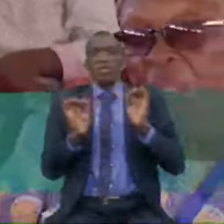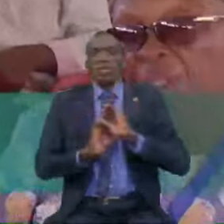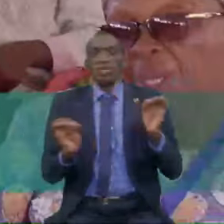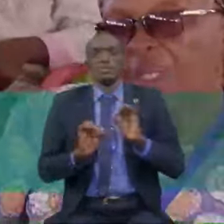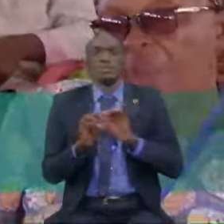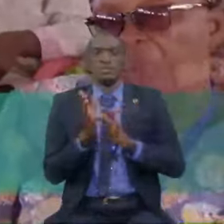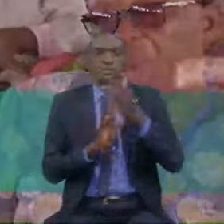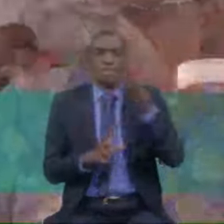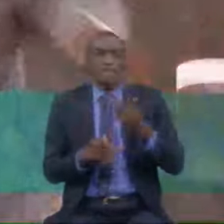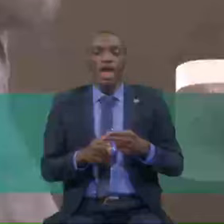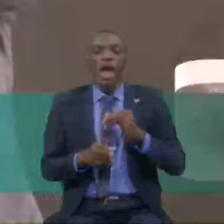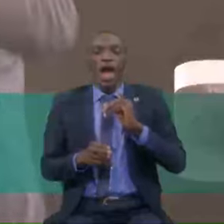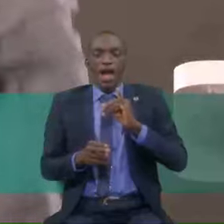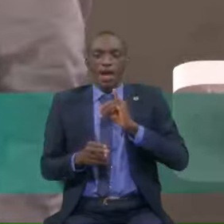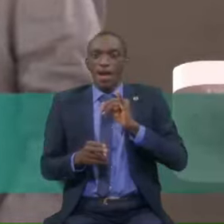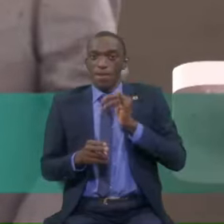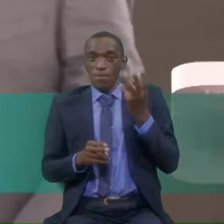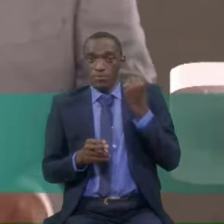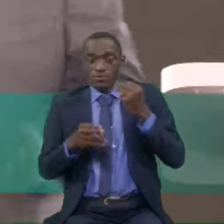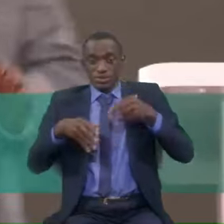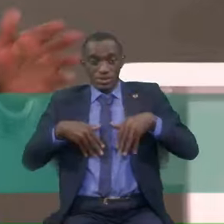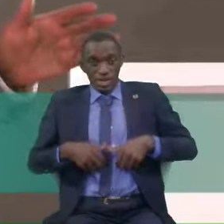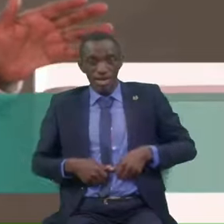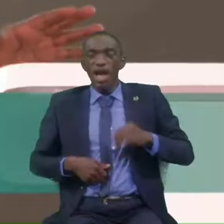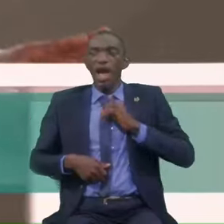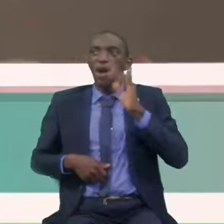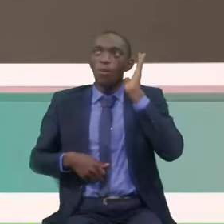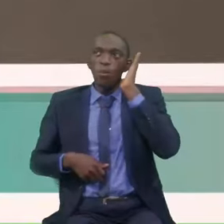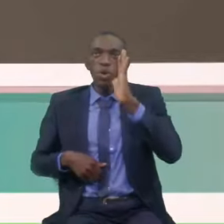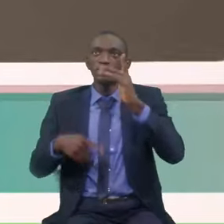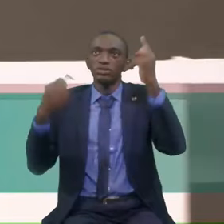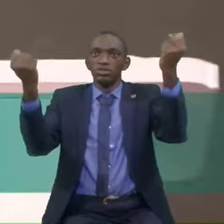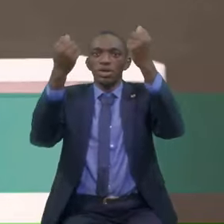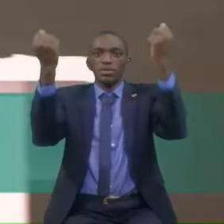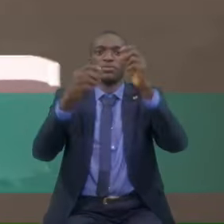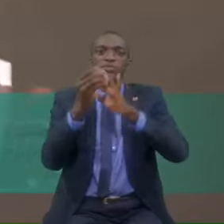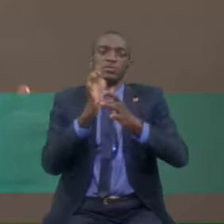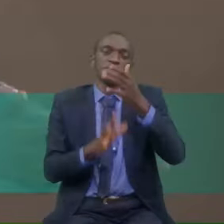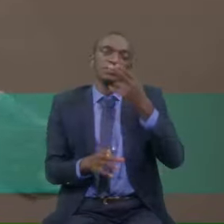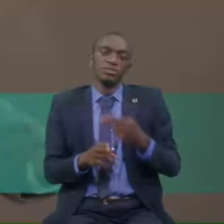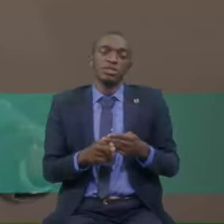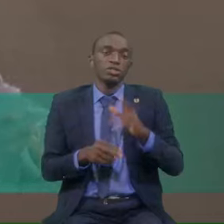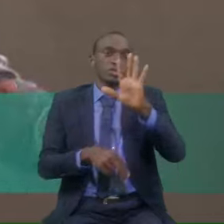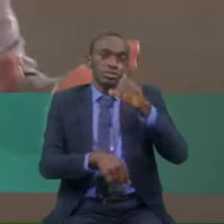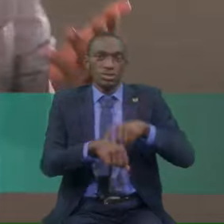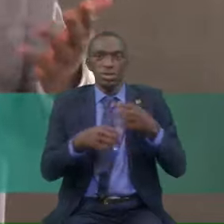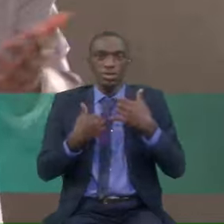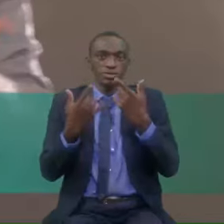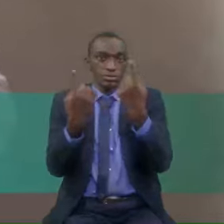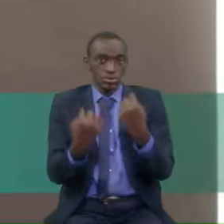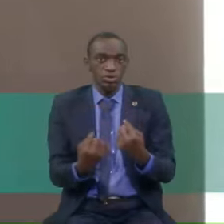Je vais triompher. Ton heure a sonné. Tu te confies au